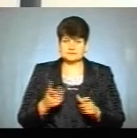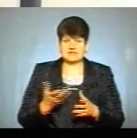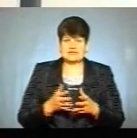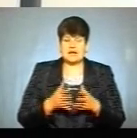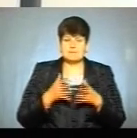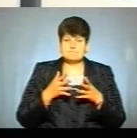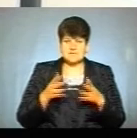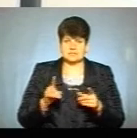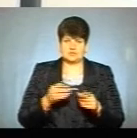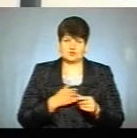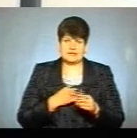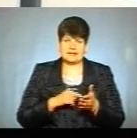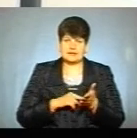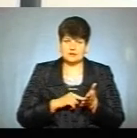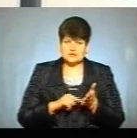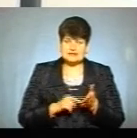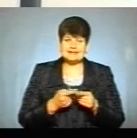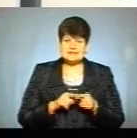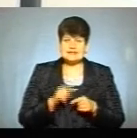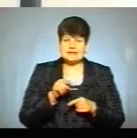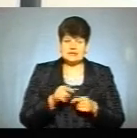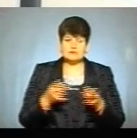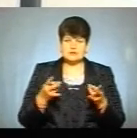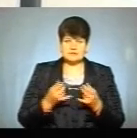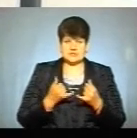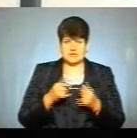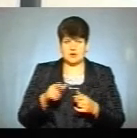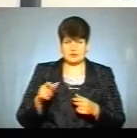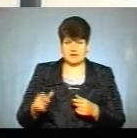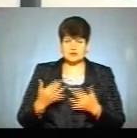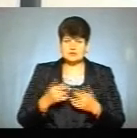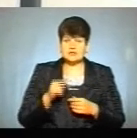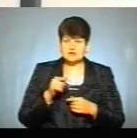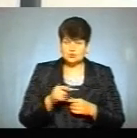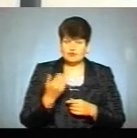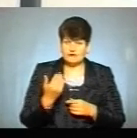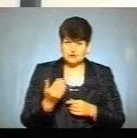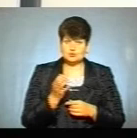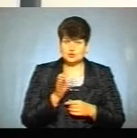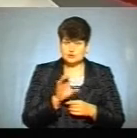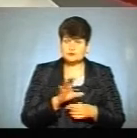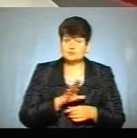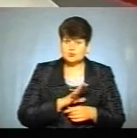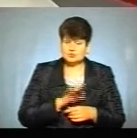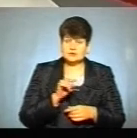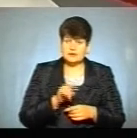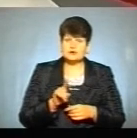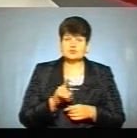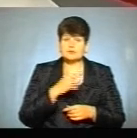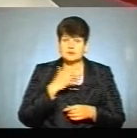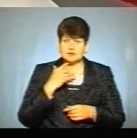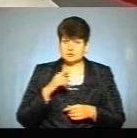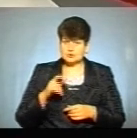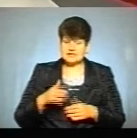найбільше, на що хотілося б наголосити, це її потрібність для людей. Оскільки тут вже якраз в вашому репортажі прозвучало те, що дуже багато людей